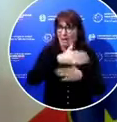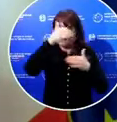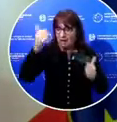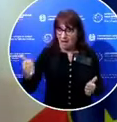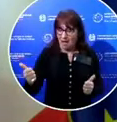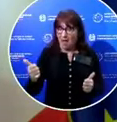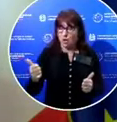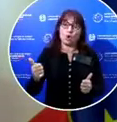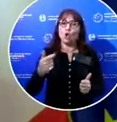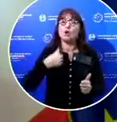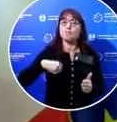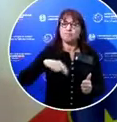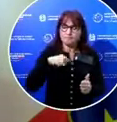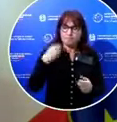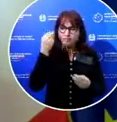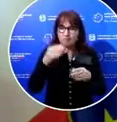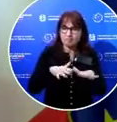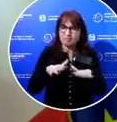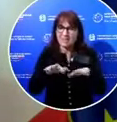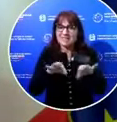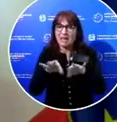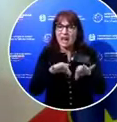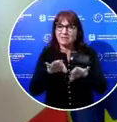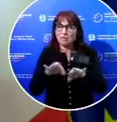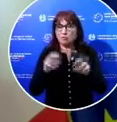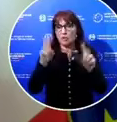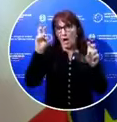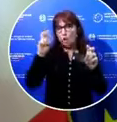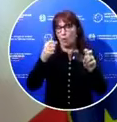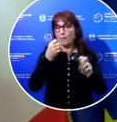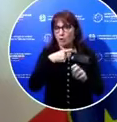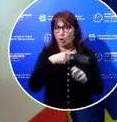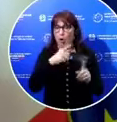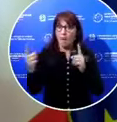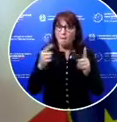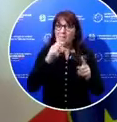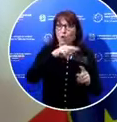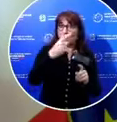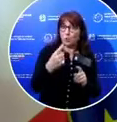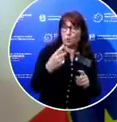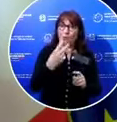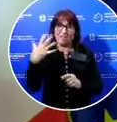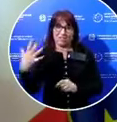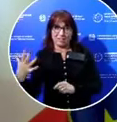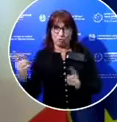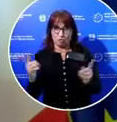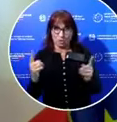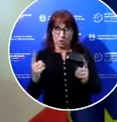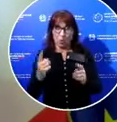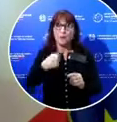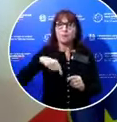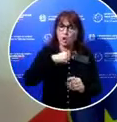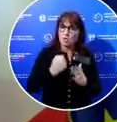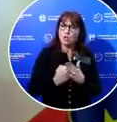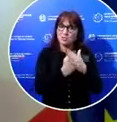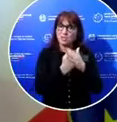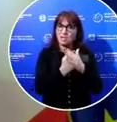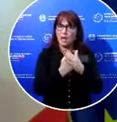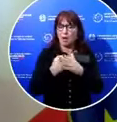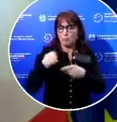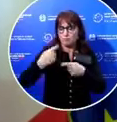alla definizione della strategia in materia di droghe per il periodo 2021-2025. Sosteniamo tradizionalmente